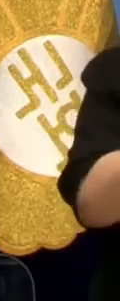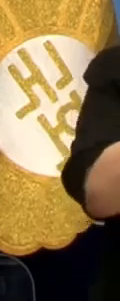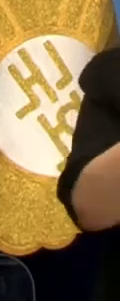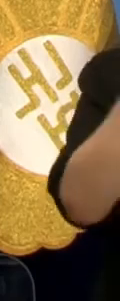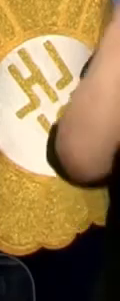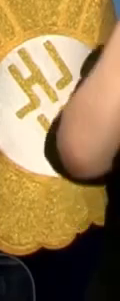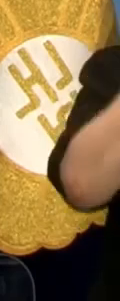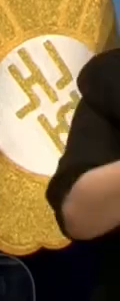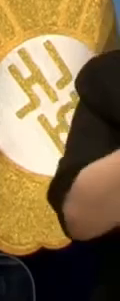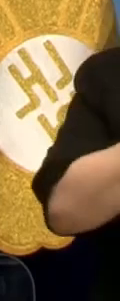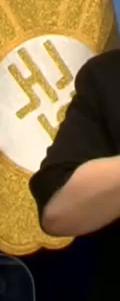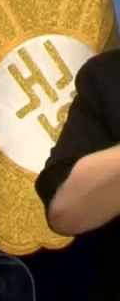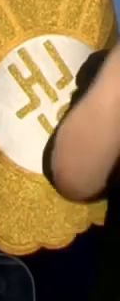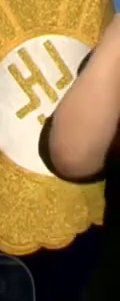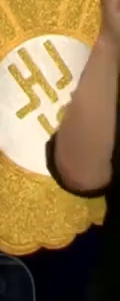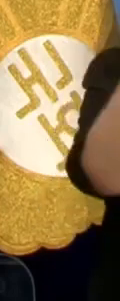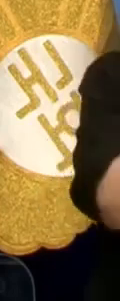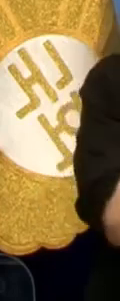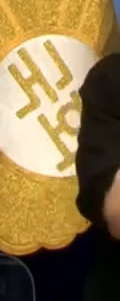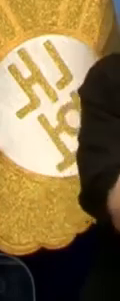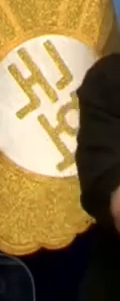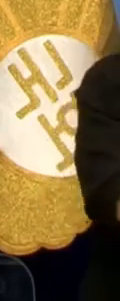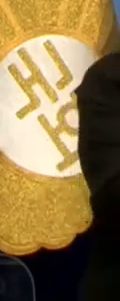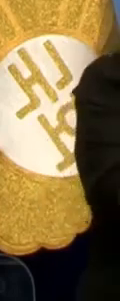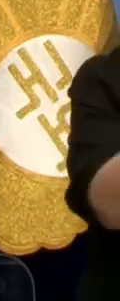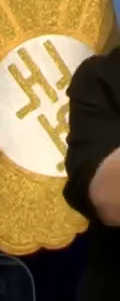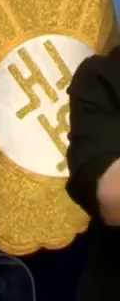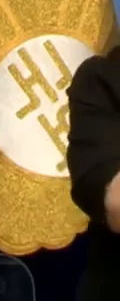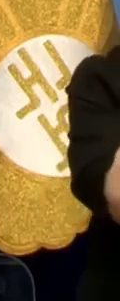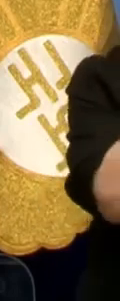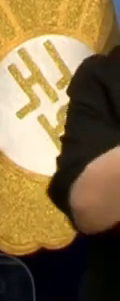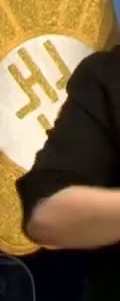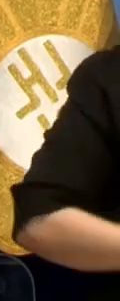체감하고 동의한 후에 비로소 가능할 것입니다.